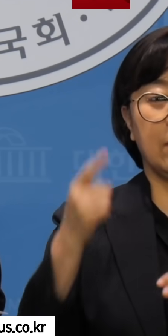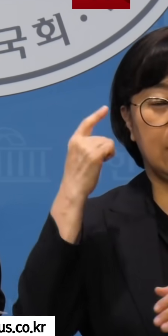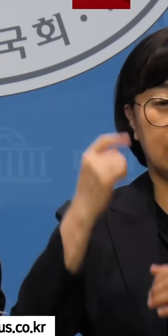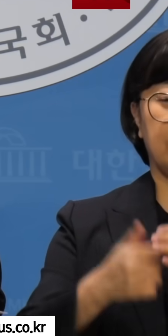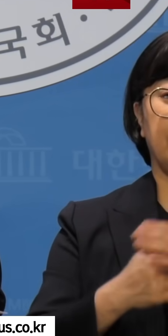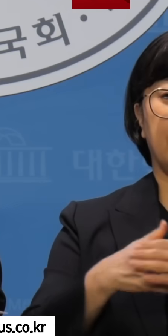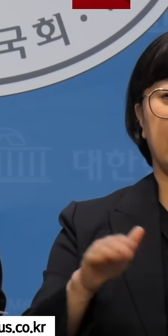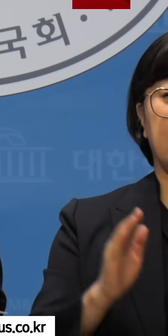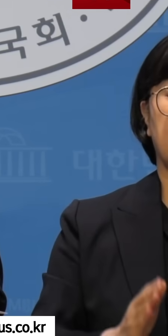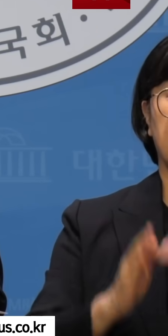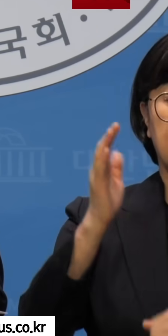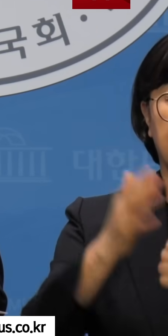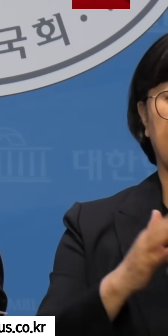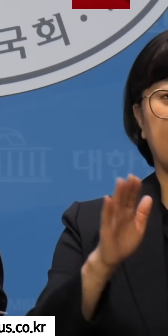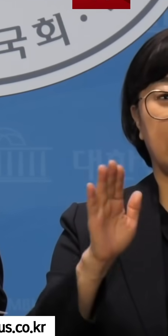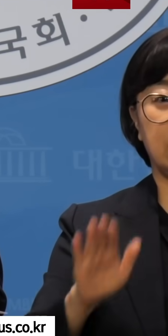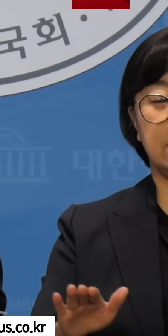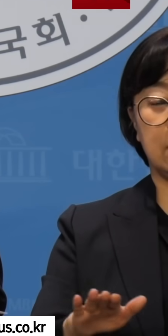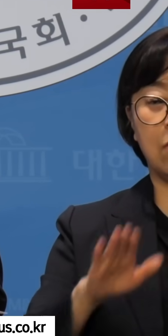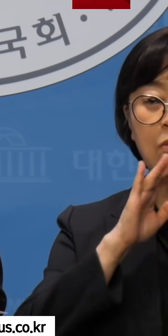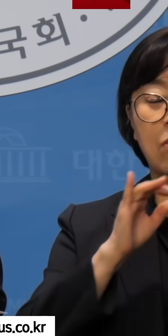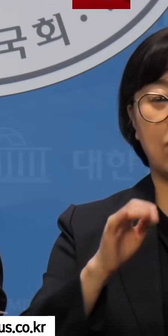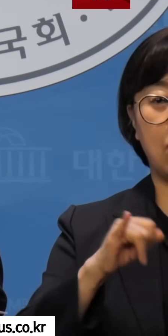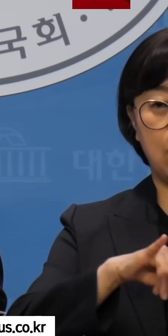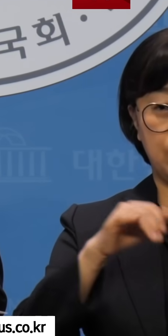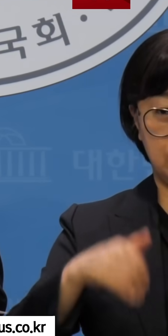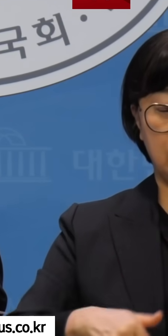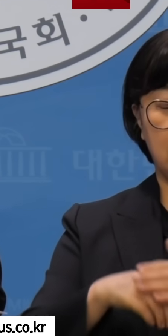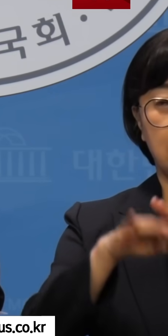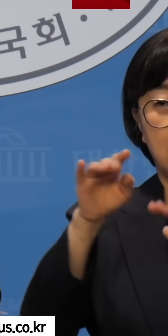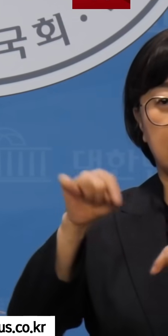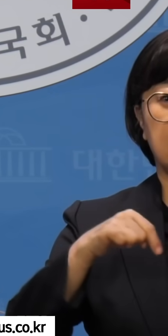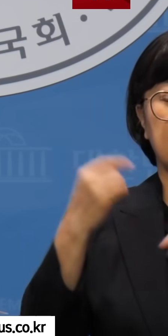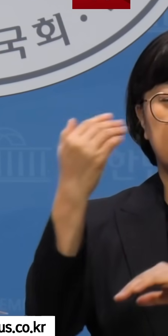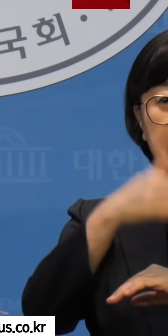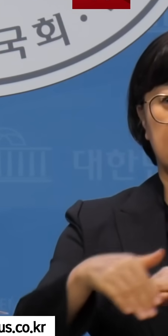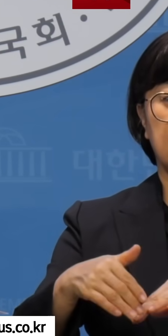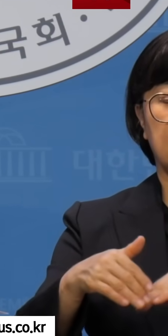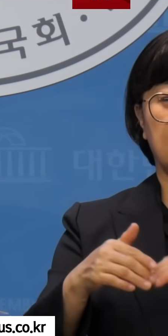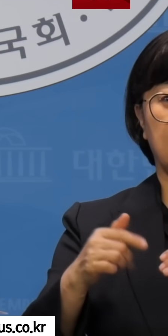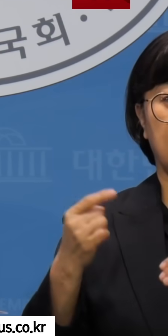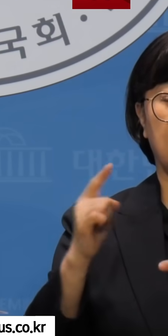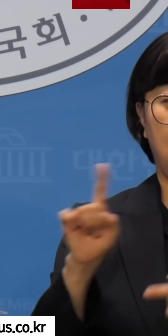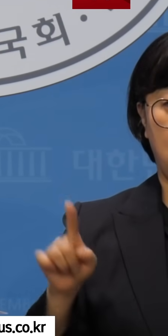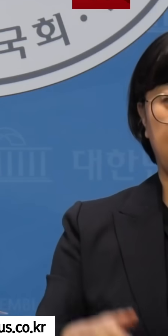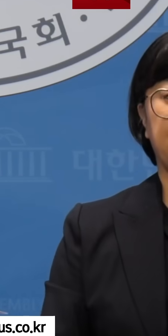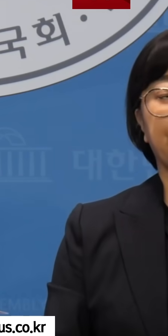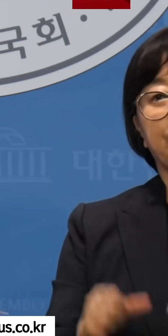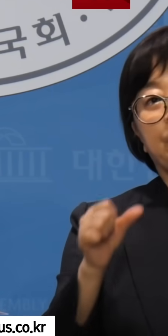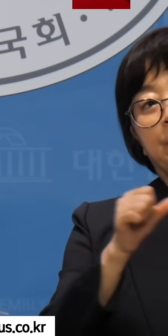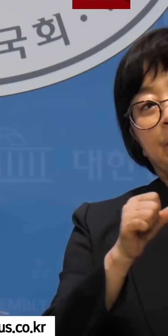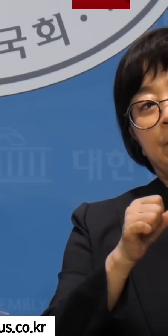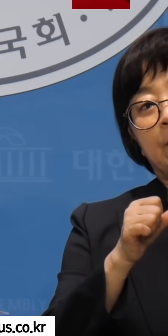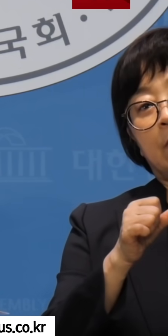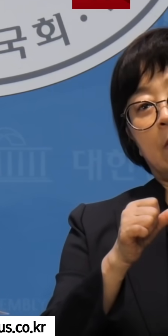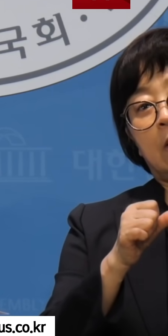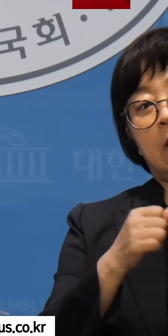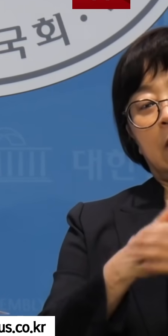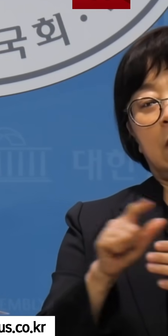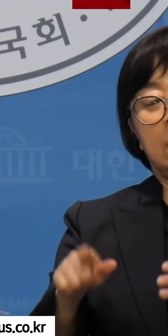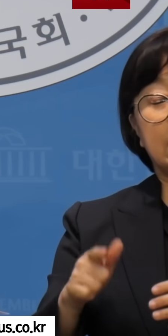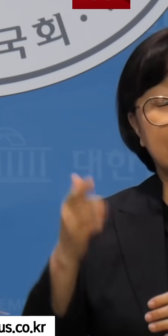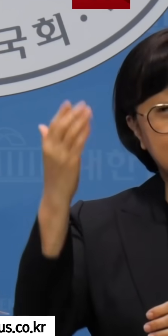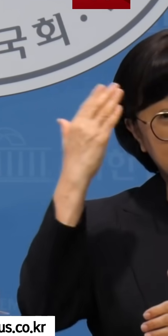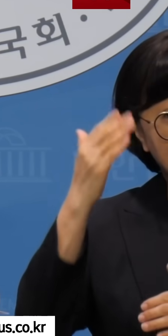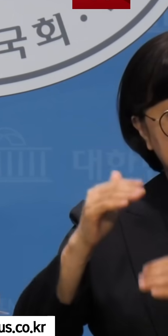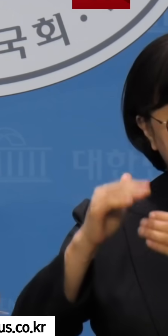기준을 넘어 현실과 실용의 기준에서 대북 정책을 어떻게 재설계할 것인가? 다섯째, 넘치는 지식